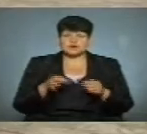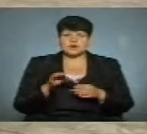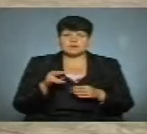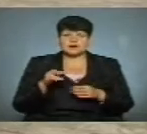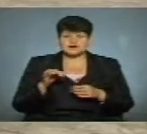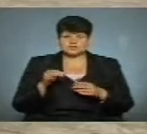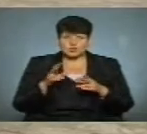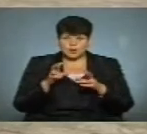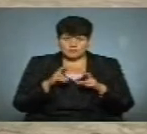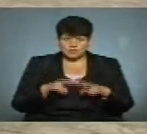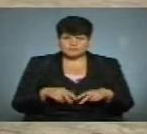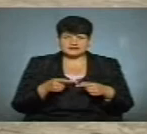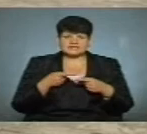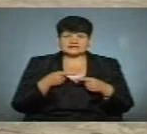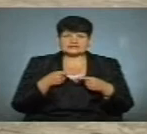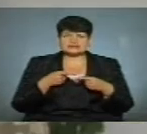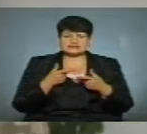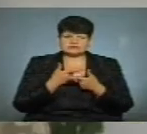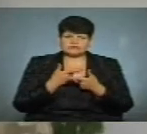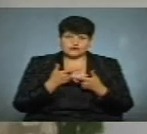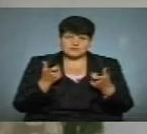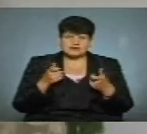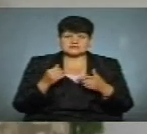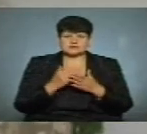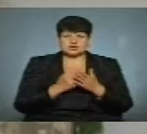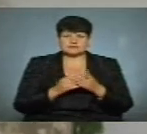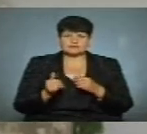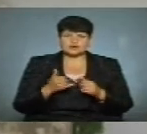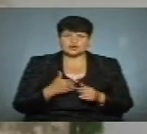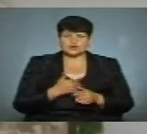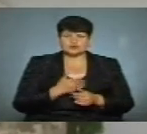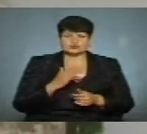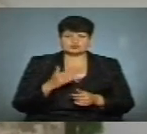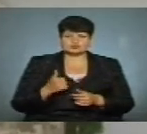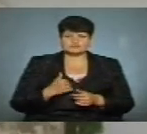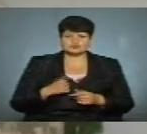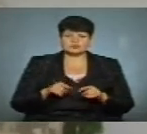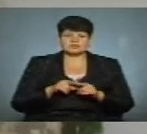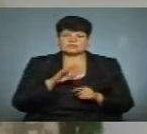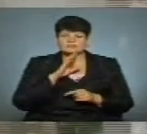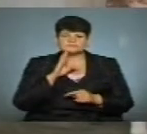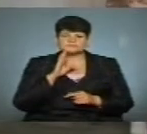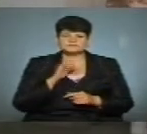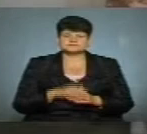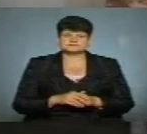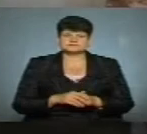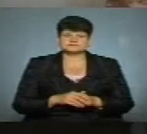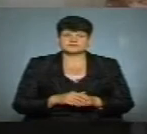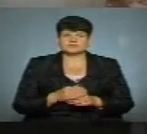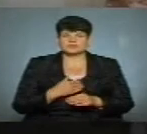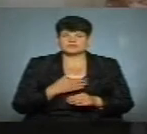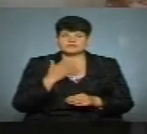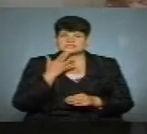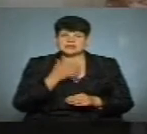обробки інформації та програмного забезпечення. Дівчина каже, хоче бути військовою, як і її мати. Я збираюся або в